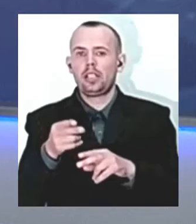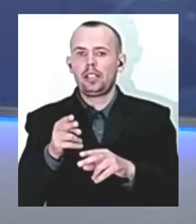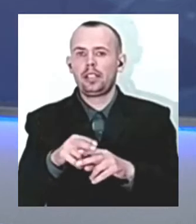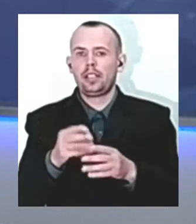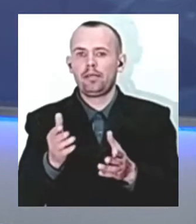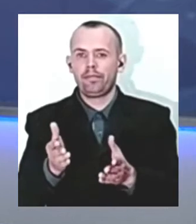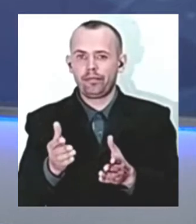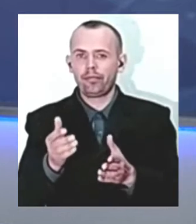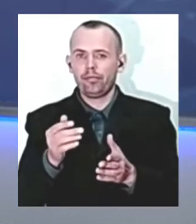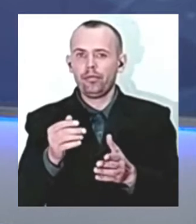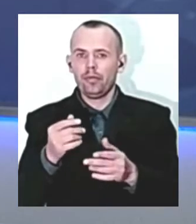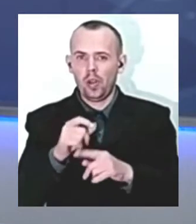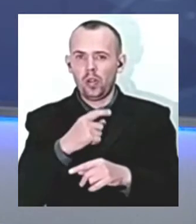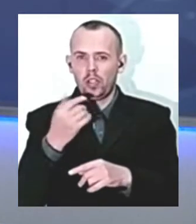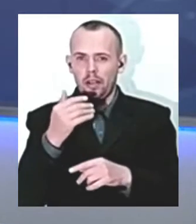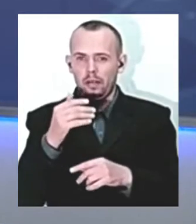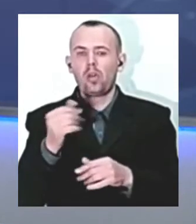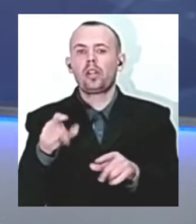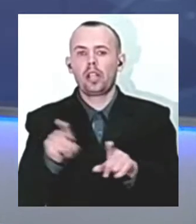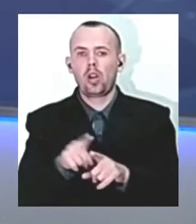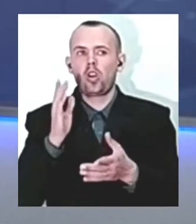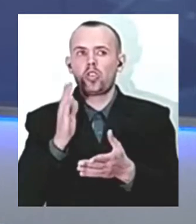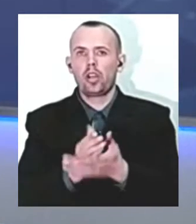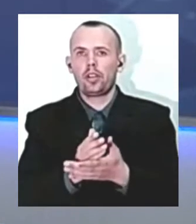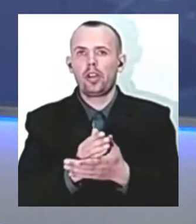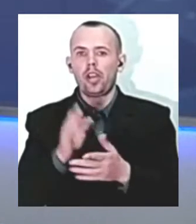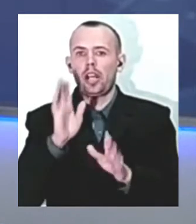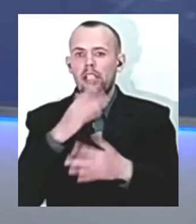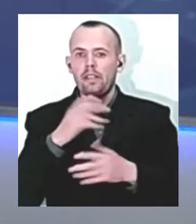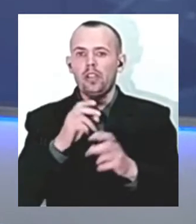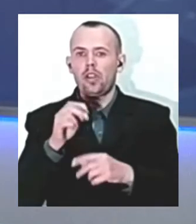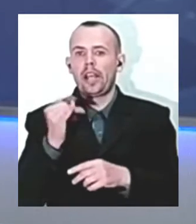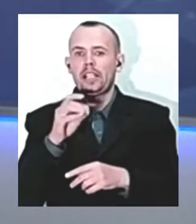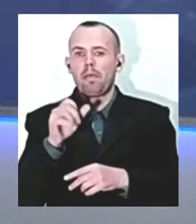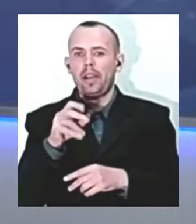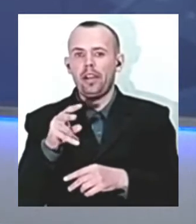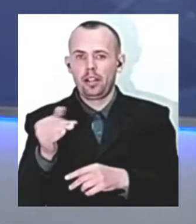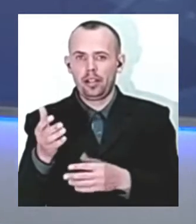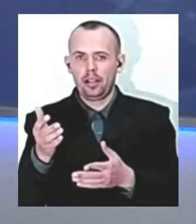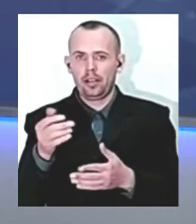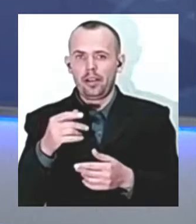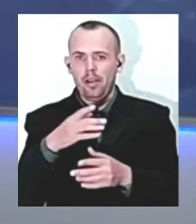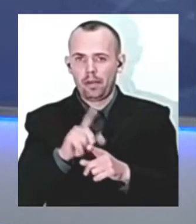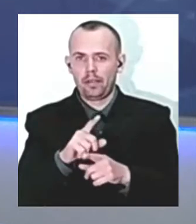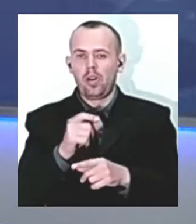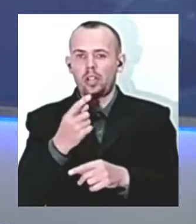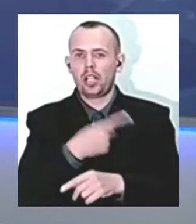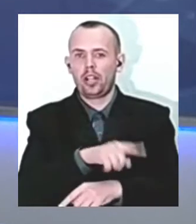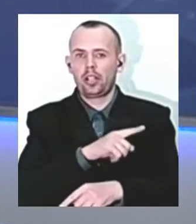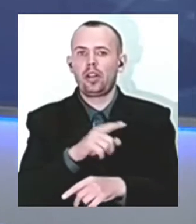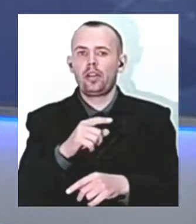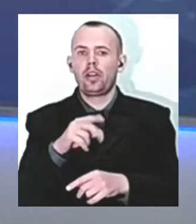Одеської області, і також є киснева станція в Ізмаїлі, Дунайська лікарня. В Дунайській лікарні